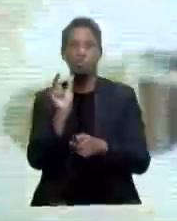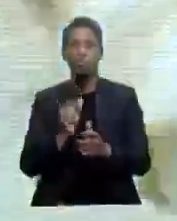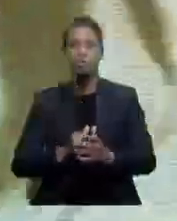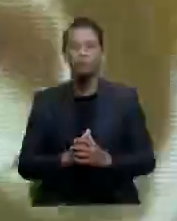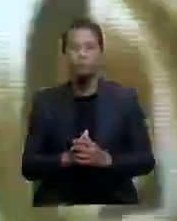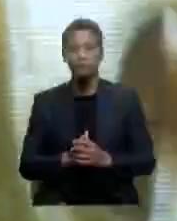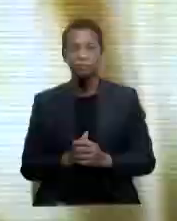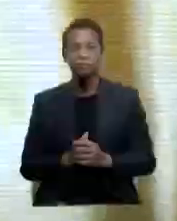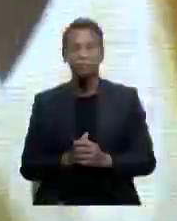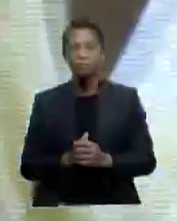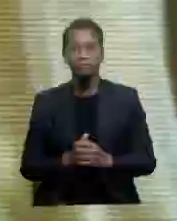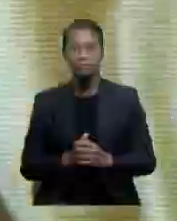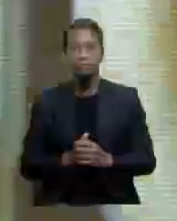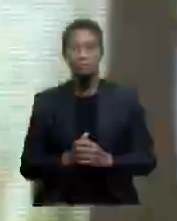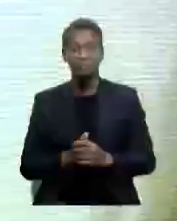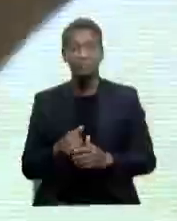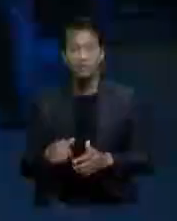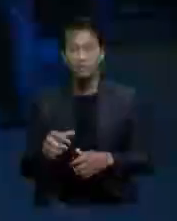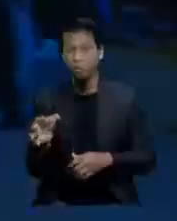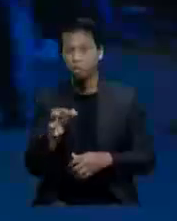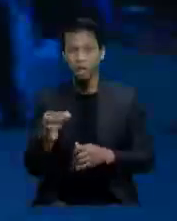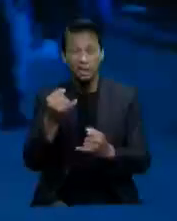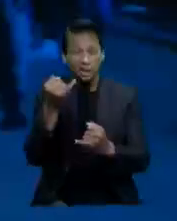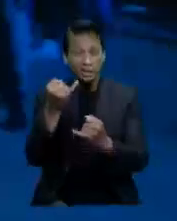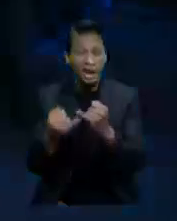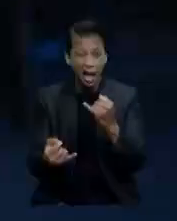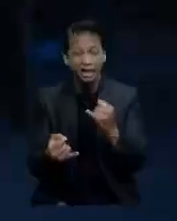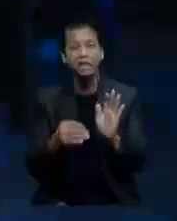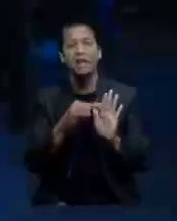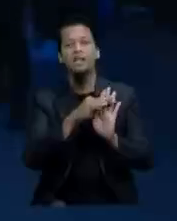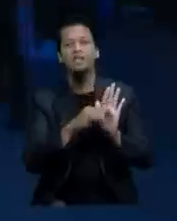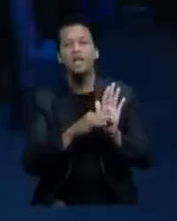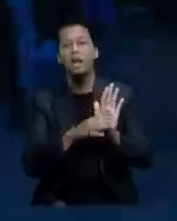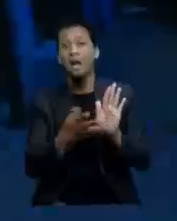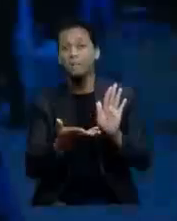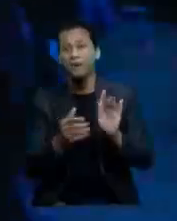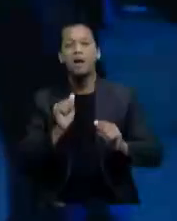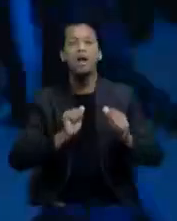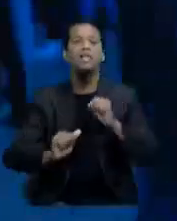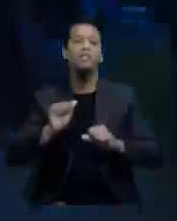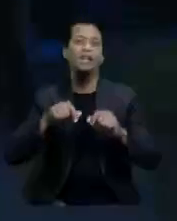ini. Dari Bandung, Jawa Barat, Ervan David, iNews melaporkan.